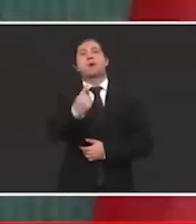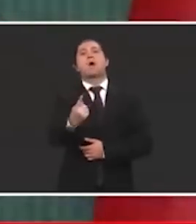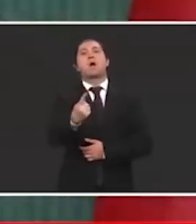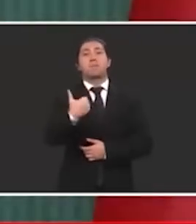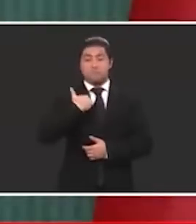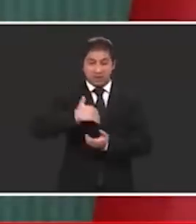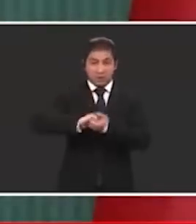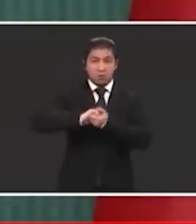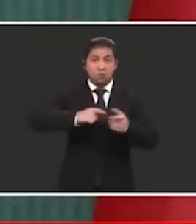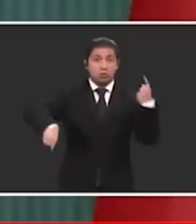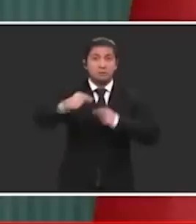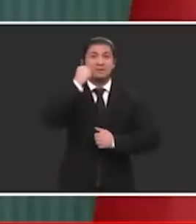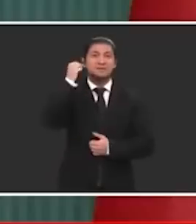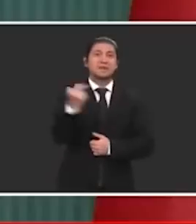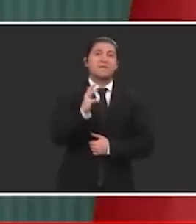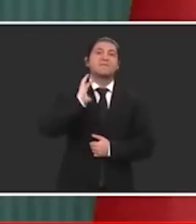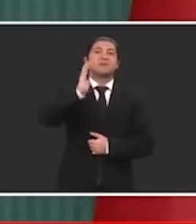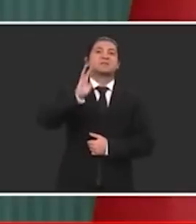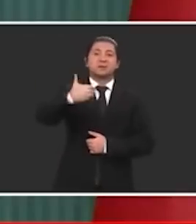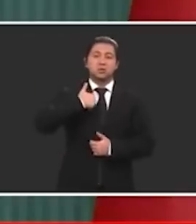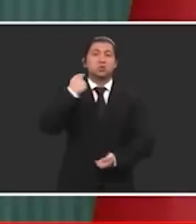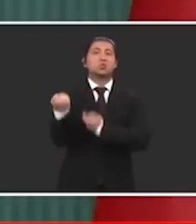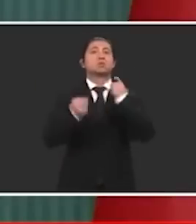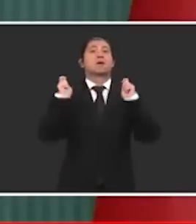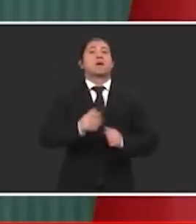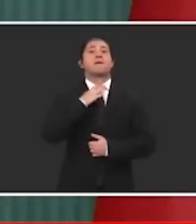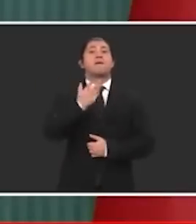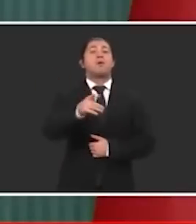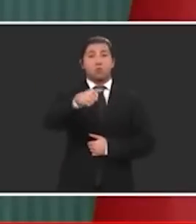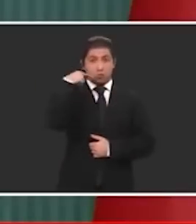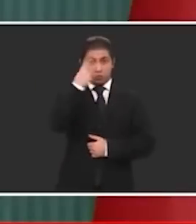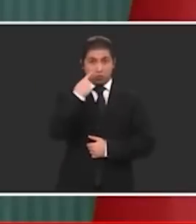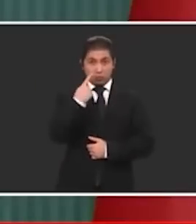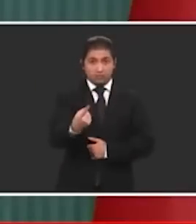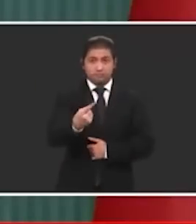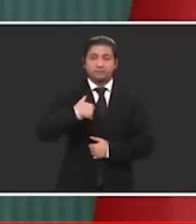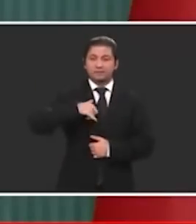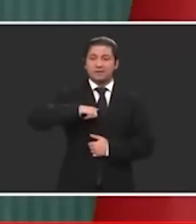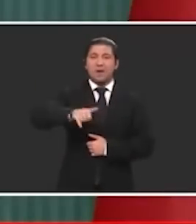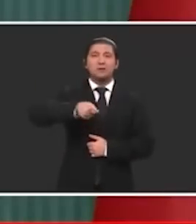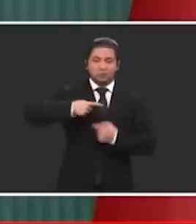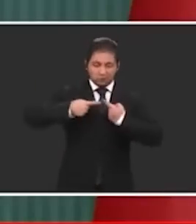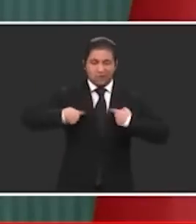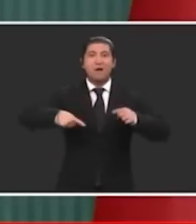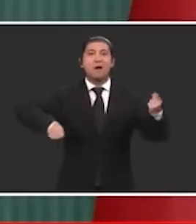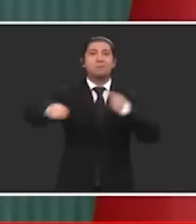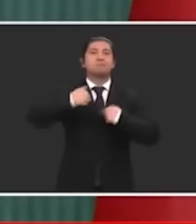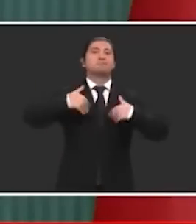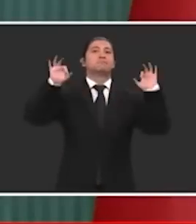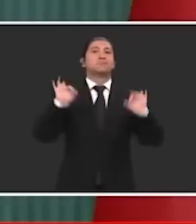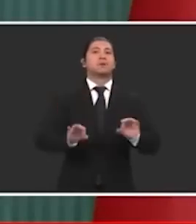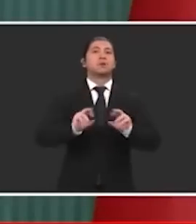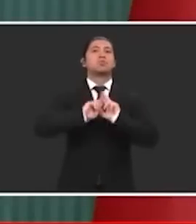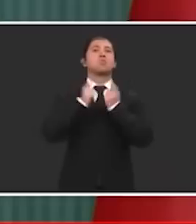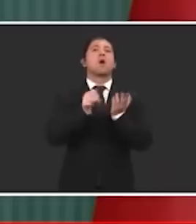Biz dostlarımızın sayısını çoğaltmanın yoluna bakıyoruz. Bunun için de yakın çevremizden başlayarak tüm